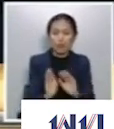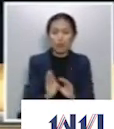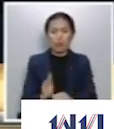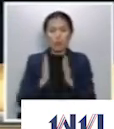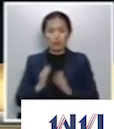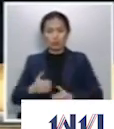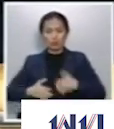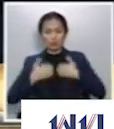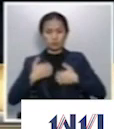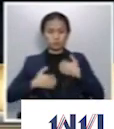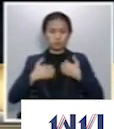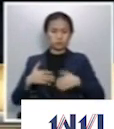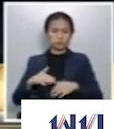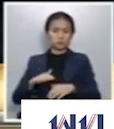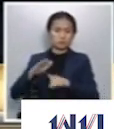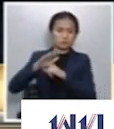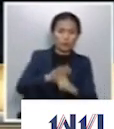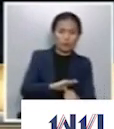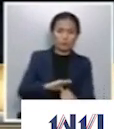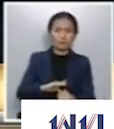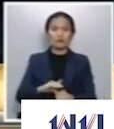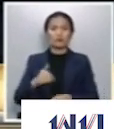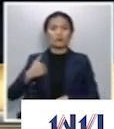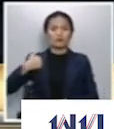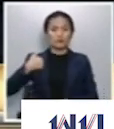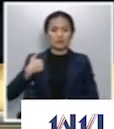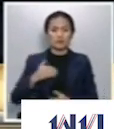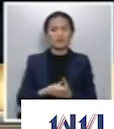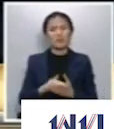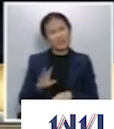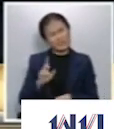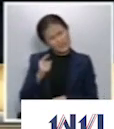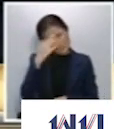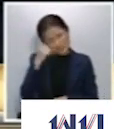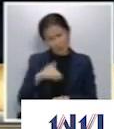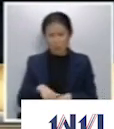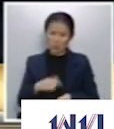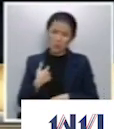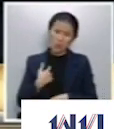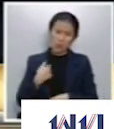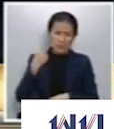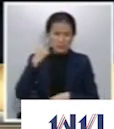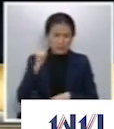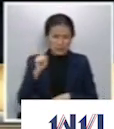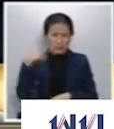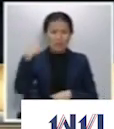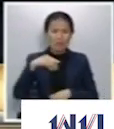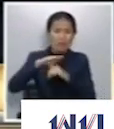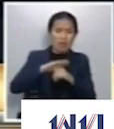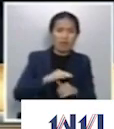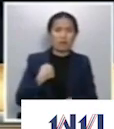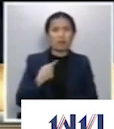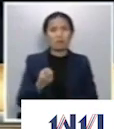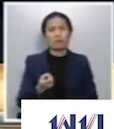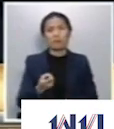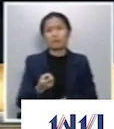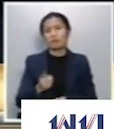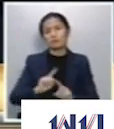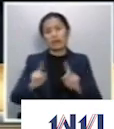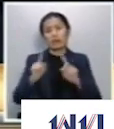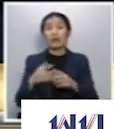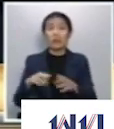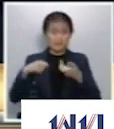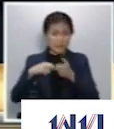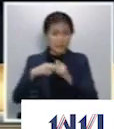านี้เพราะว่าการทำความรุนแรงนั้นไม่ใช่อยู่ๆก็จะทำนะครับเรื่องยาเสพติดก็เป็นเรื่องหนึ่งที่สำคัญมากเลย